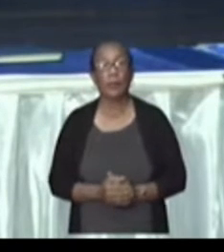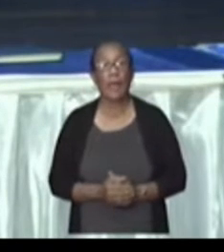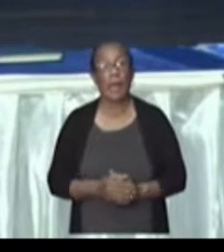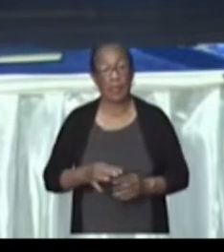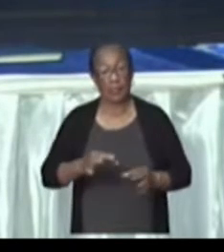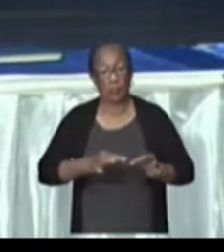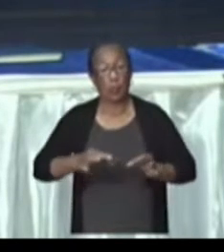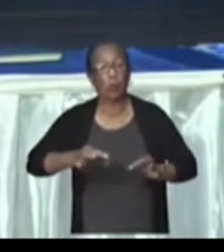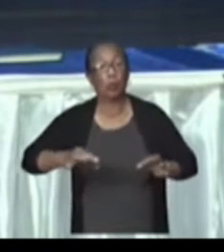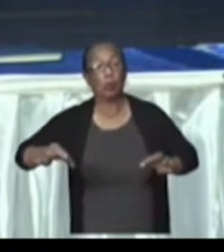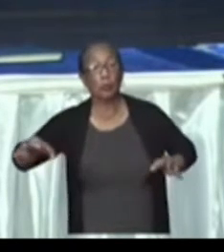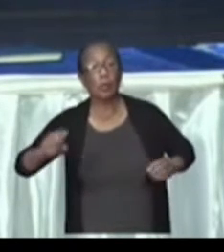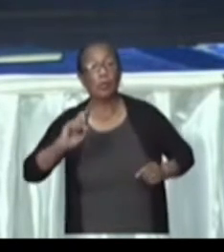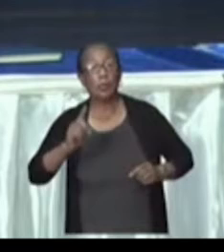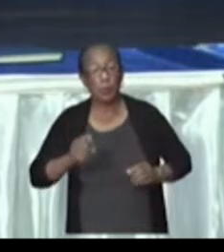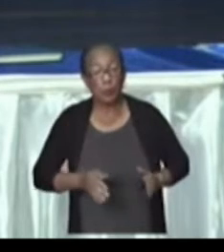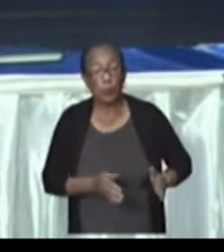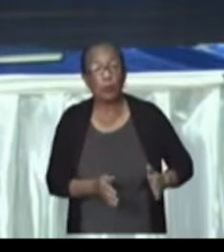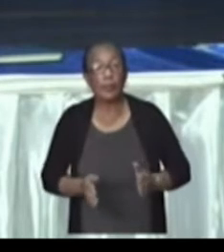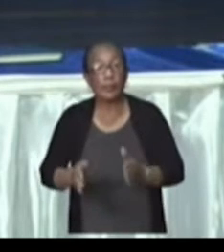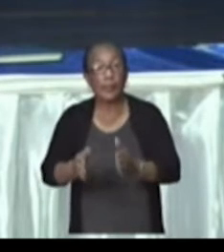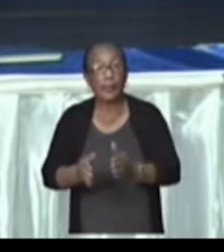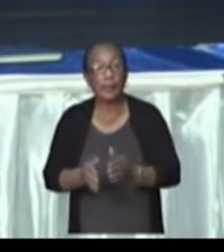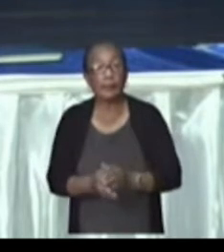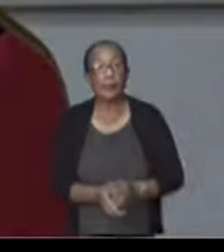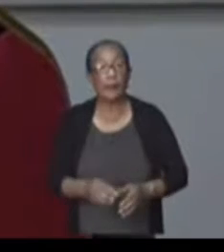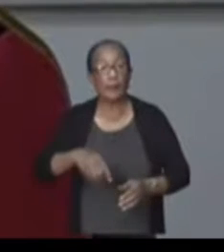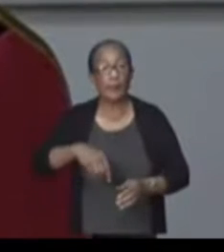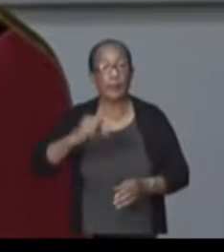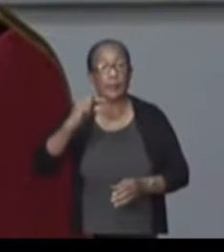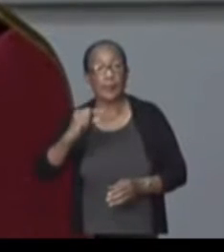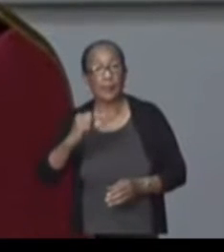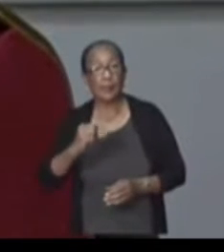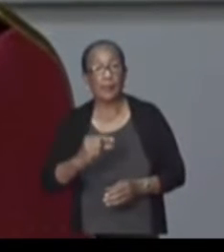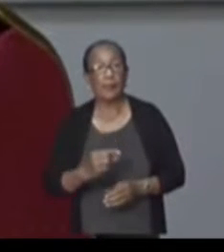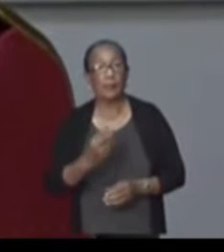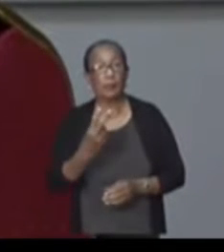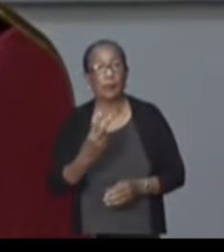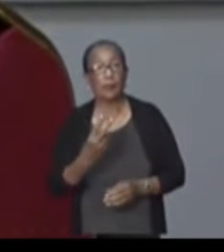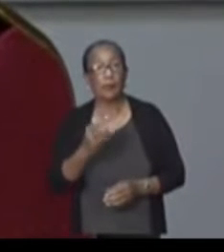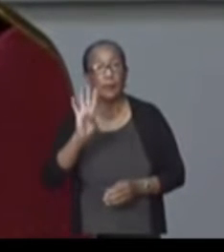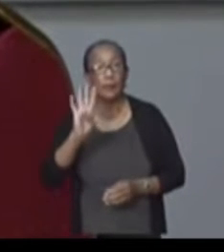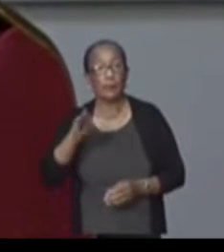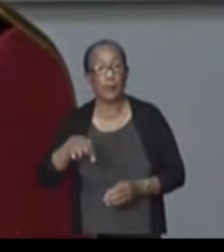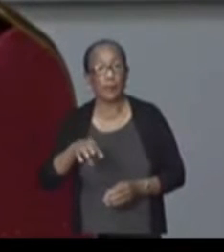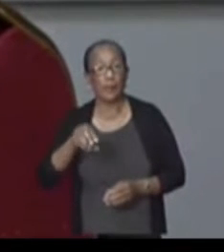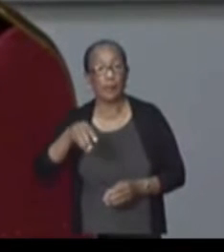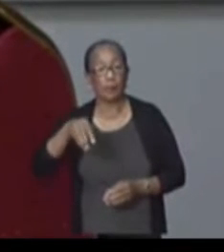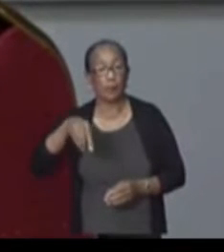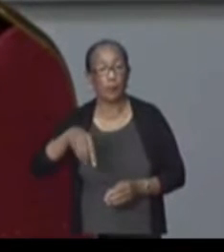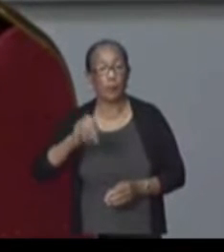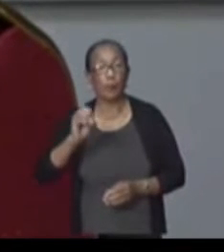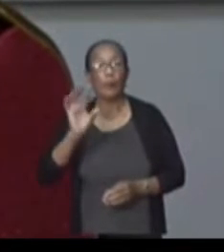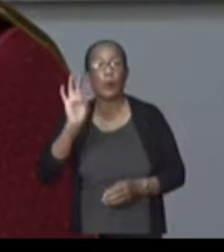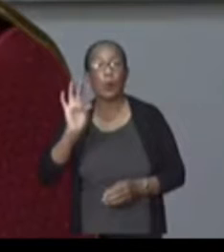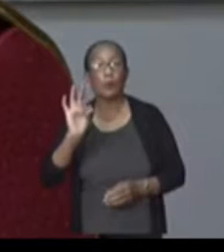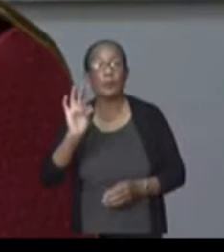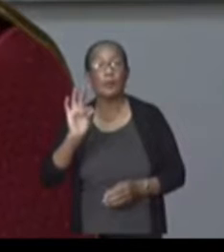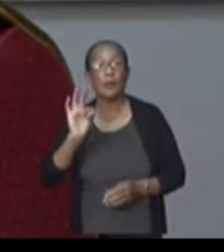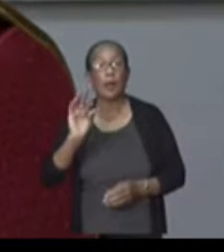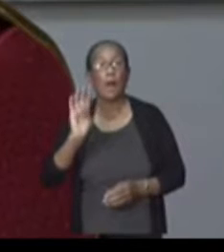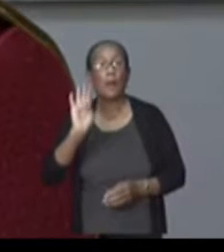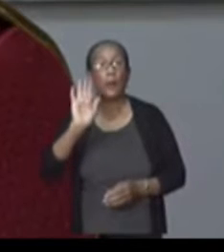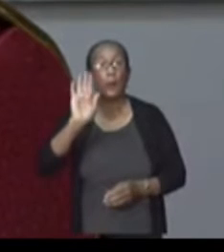lijn 1 tot en met 10, PG, PW en Pondbuiten. En